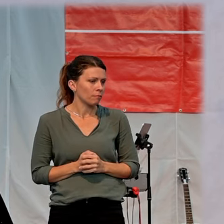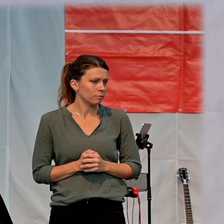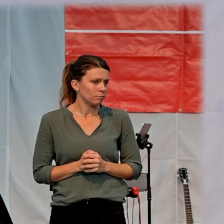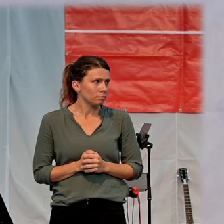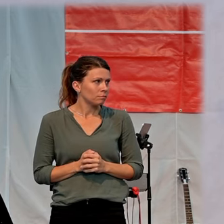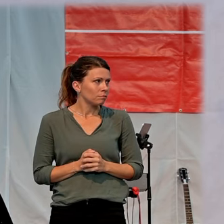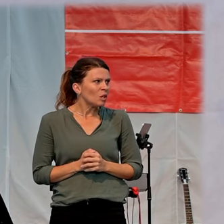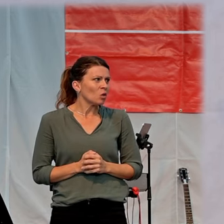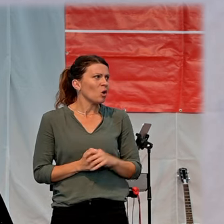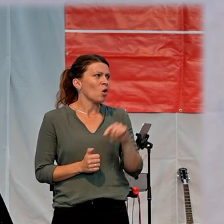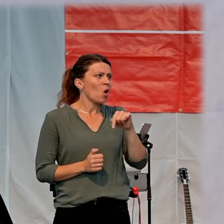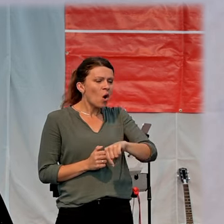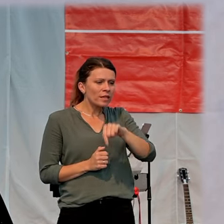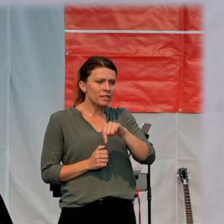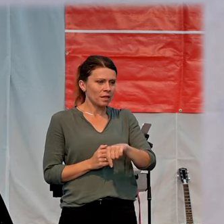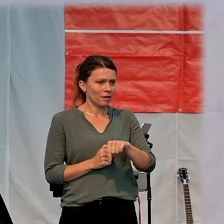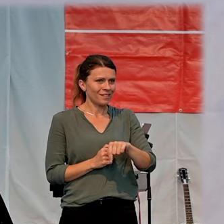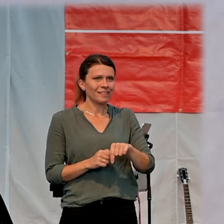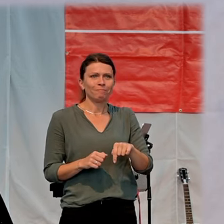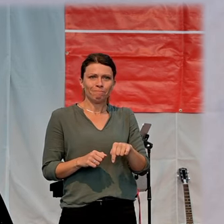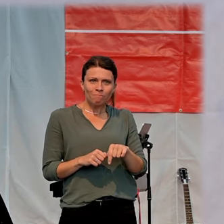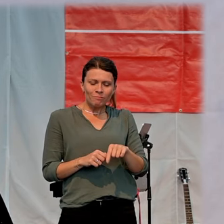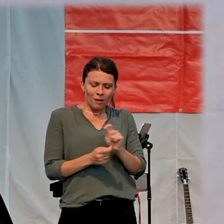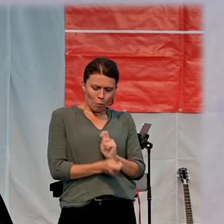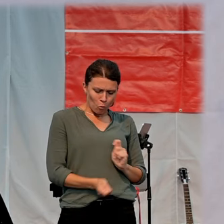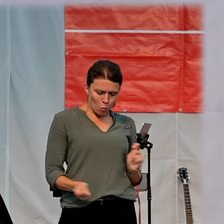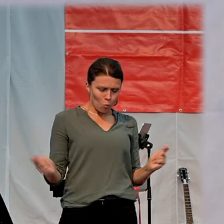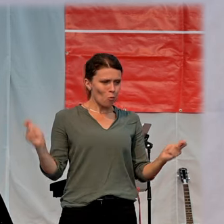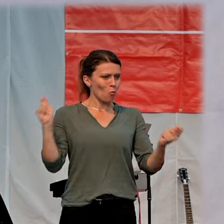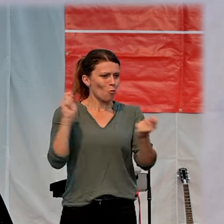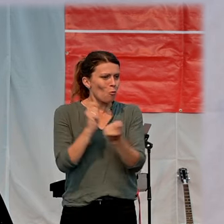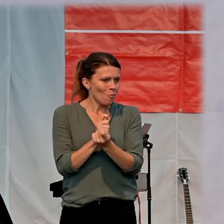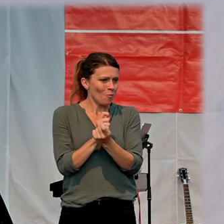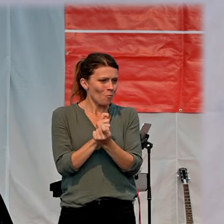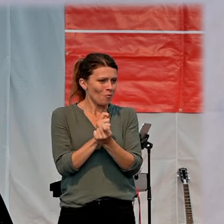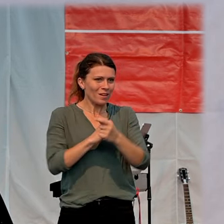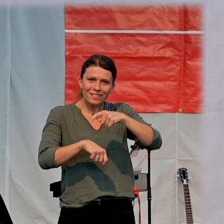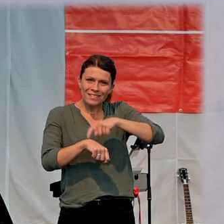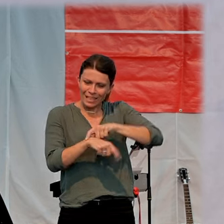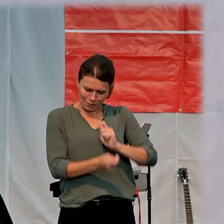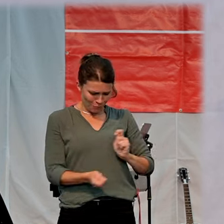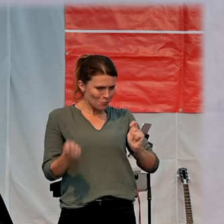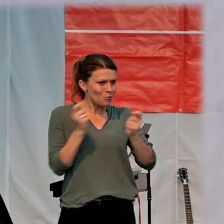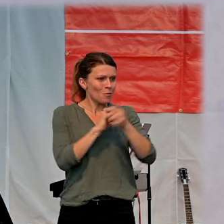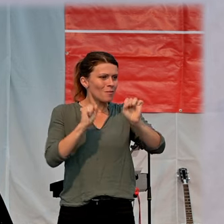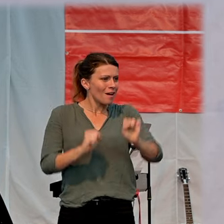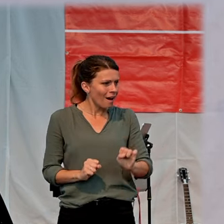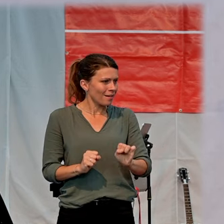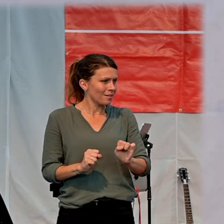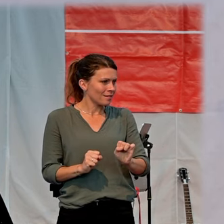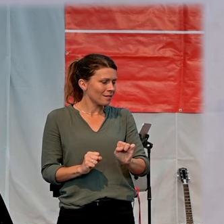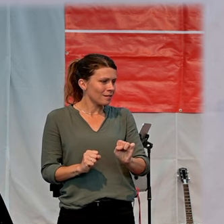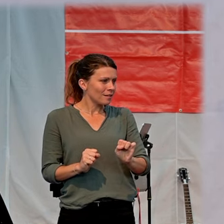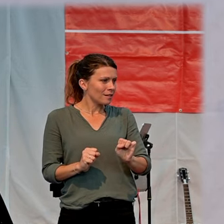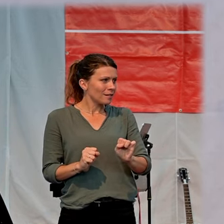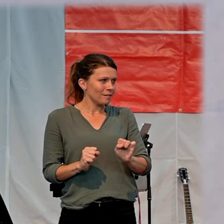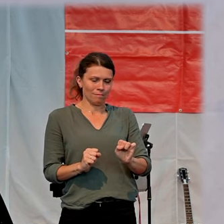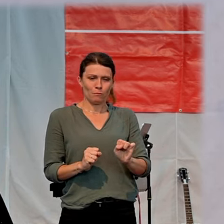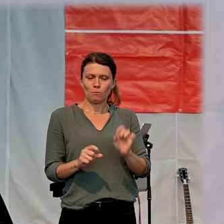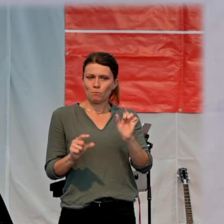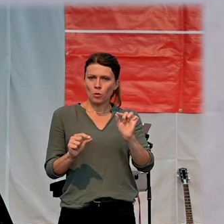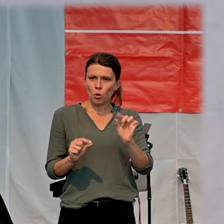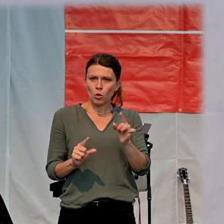Heute ist eine Wendezeit, eine wirkliche Wendezeit, und zwar nicht